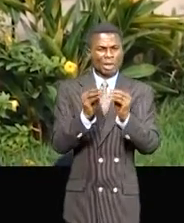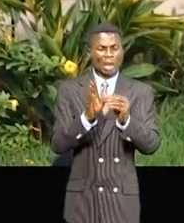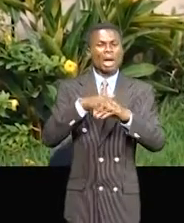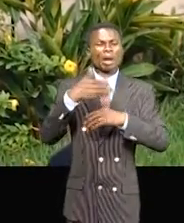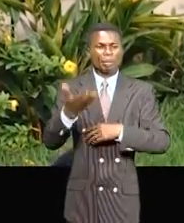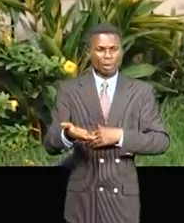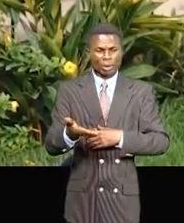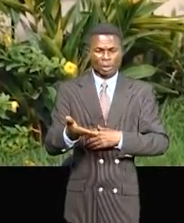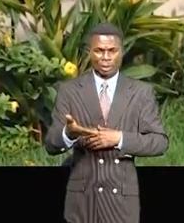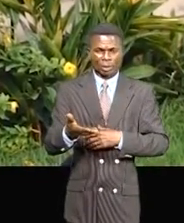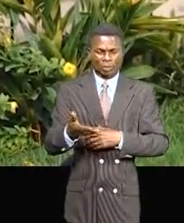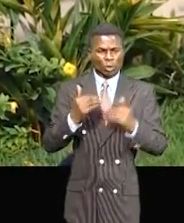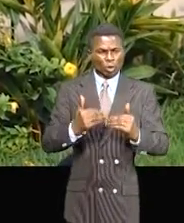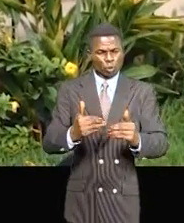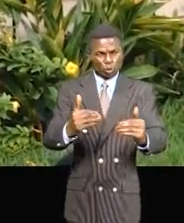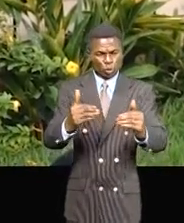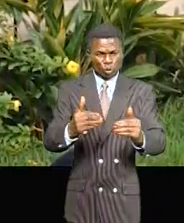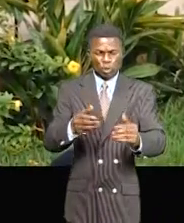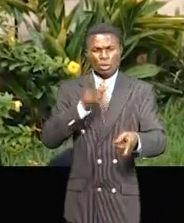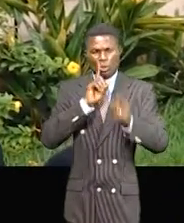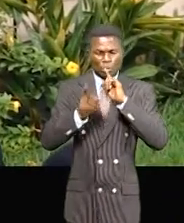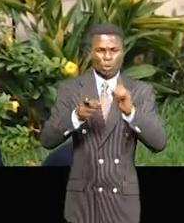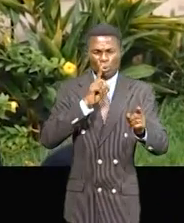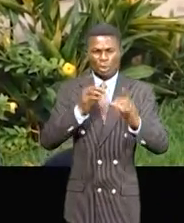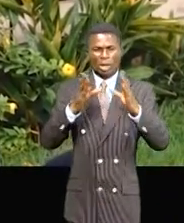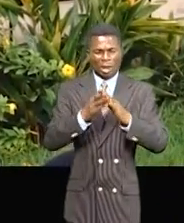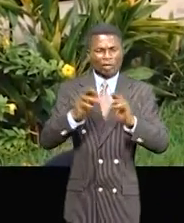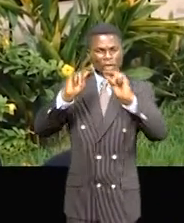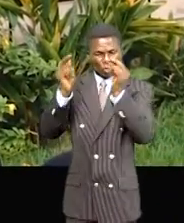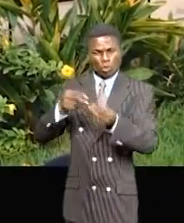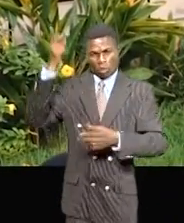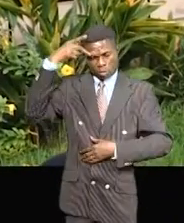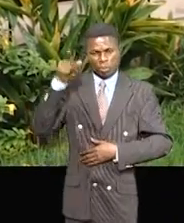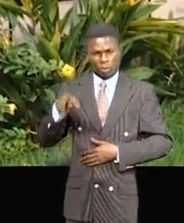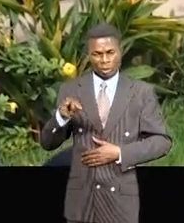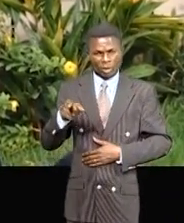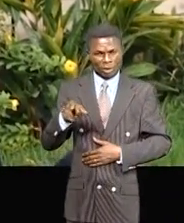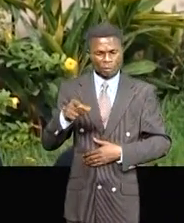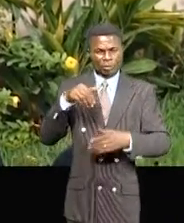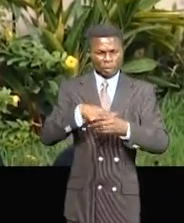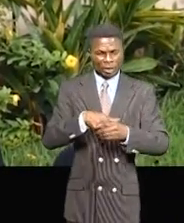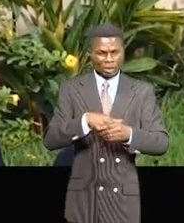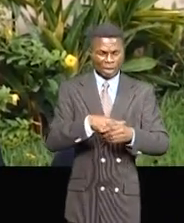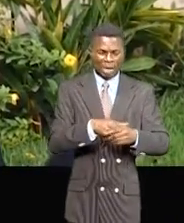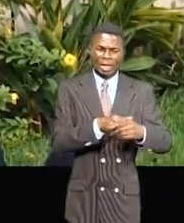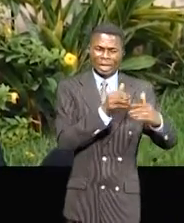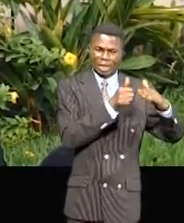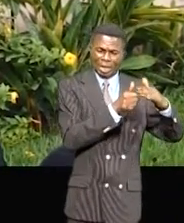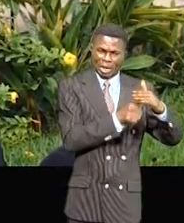suite, lorsque nous avons poursuivi les échanges avec eux, dans un cadre un peu plus restreint,